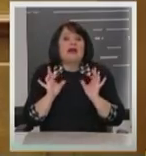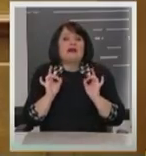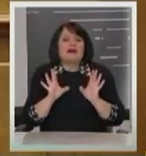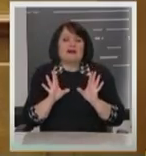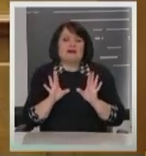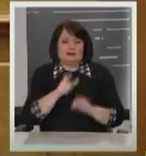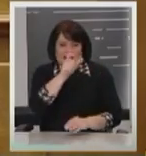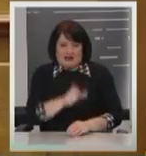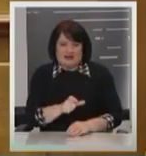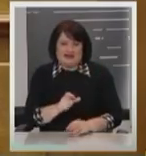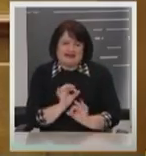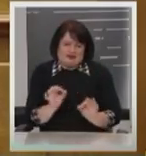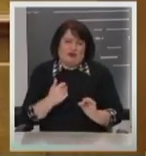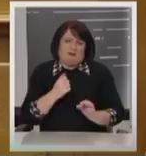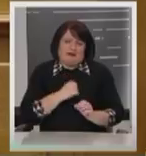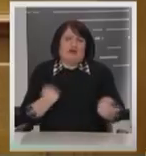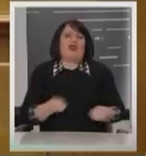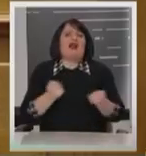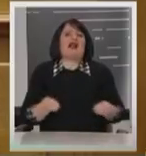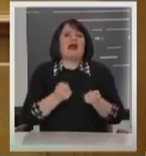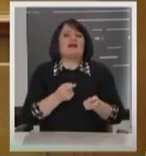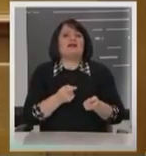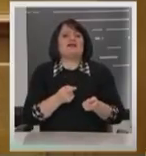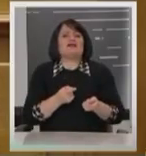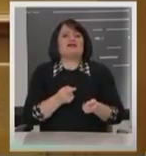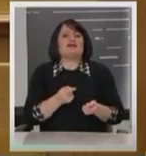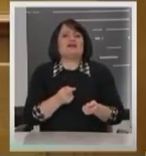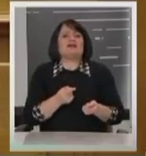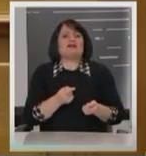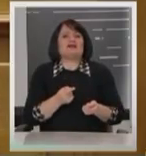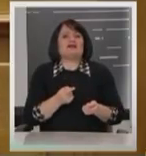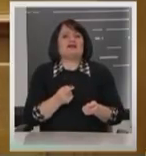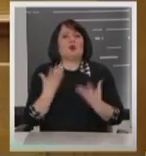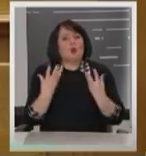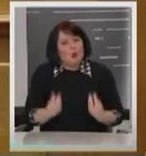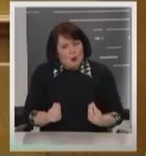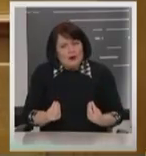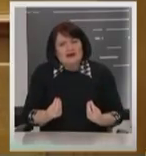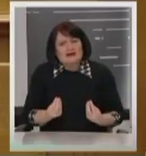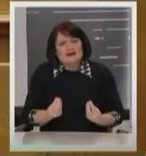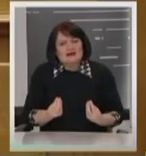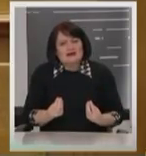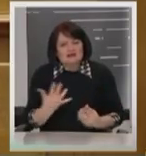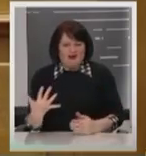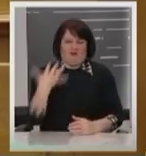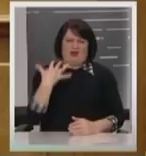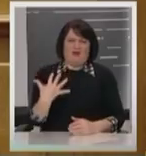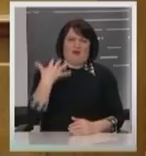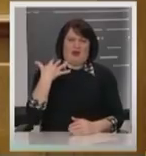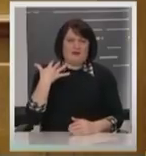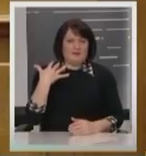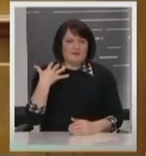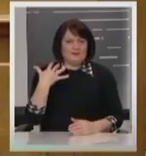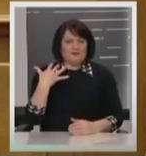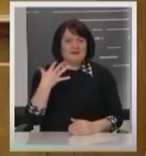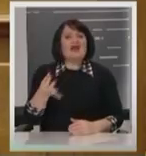κάνετε βέβαια, είμαι σίγουρος, κάτι το οποίο σας είναι εξαιρετικά οικείο. Θα μας επιτεθείτε πάλι